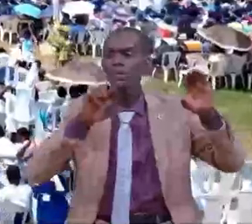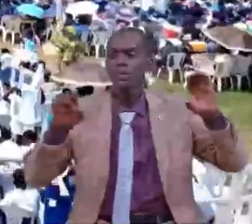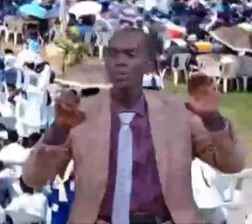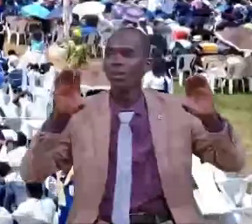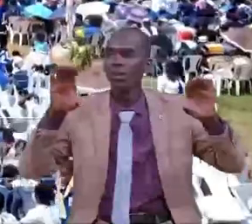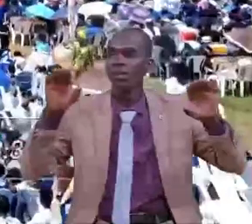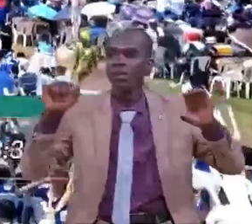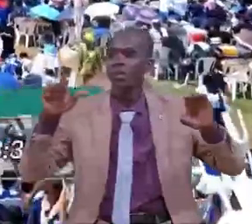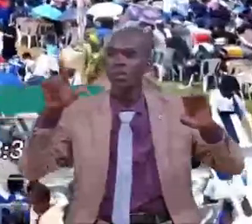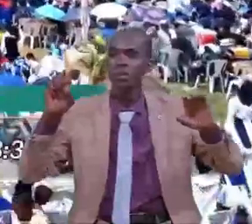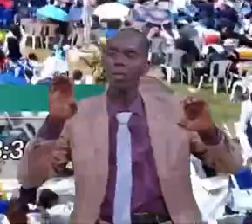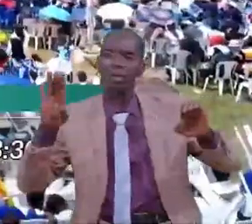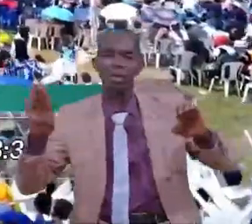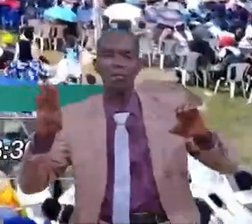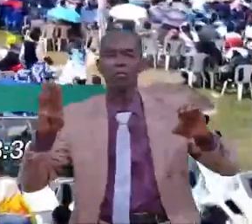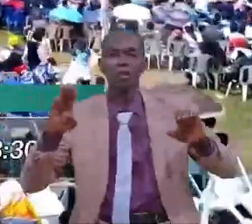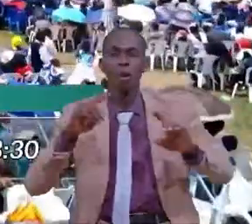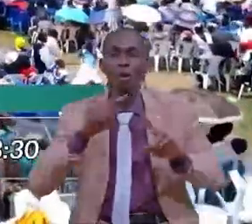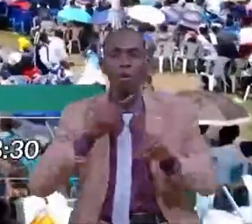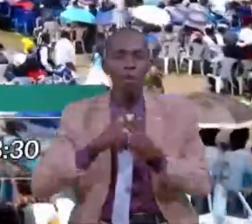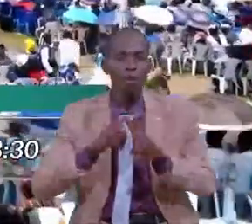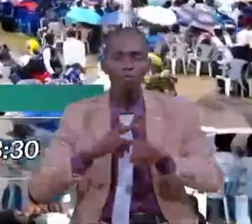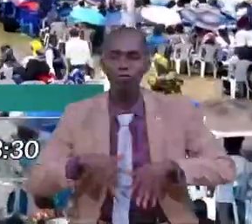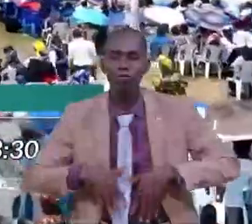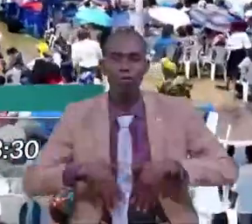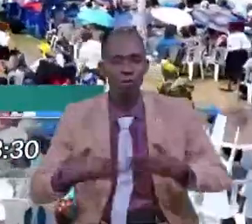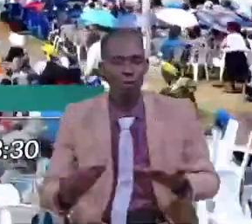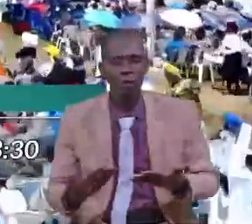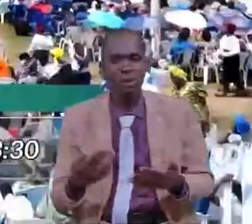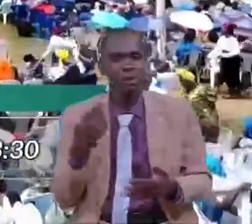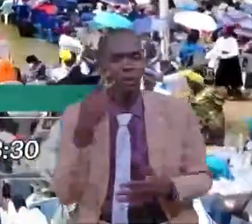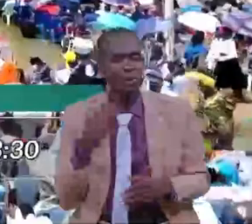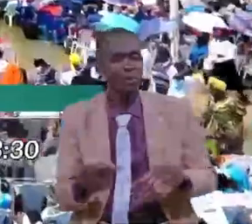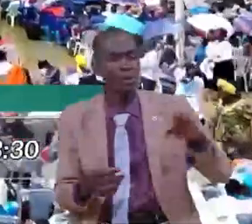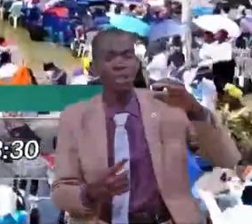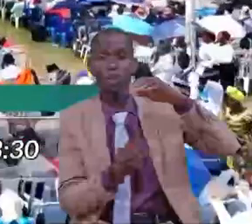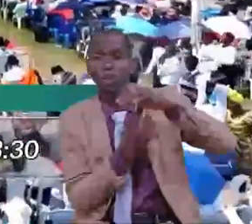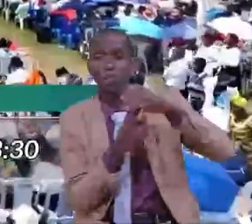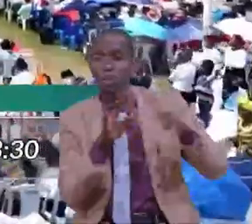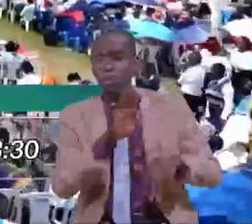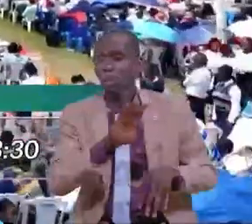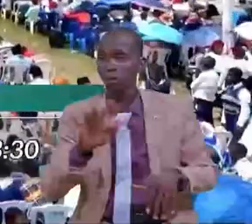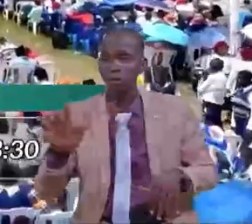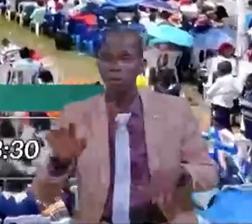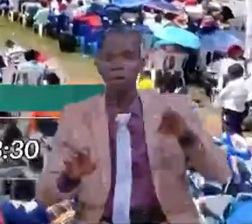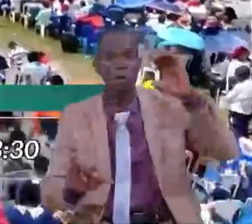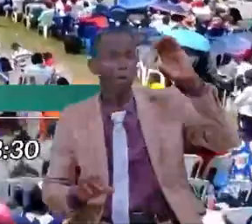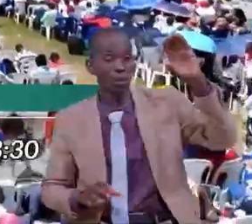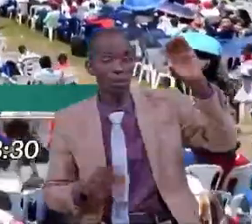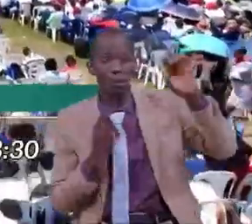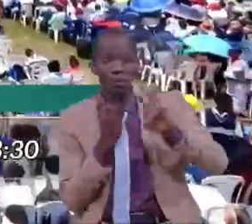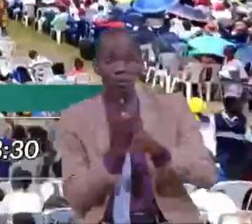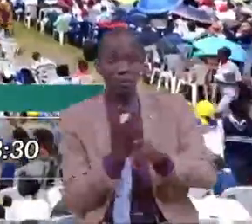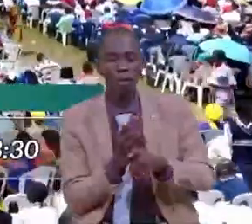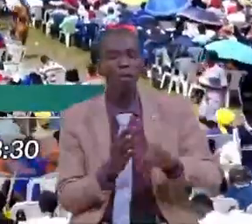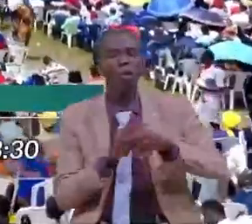La foi, la confession positive de Caleb. Ça, c'est le commencement de ce mot champion. Quand les autres